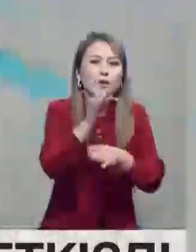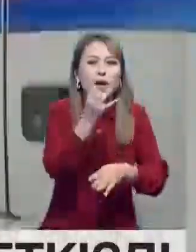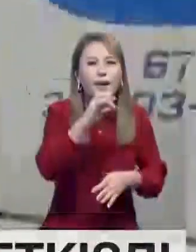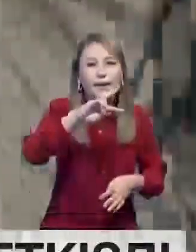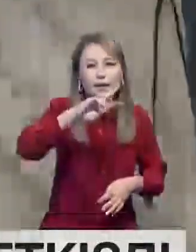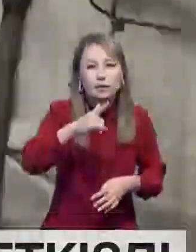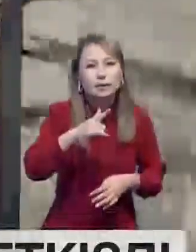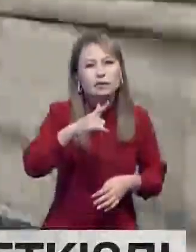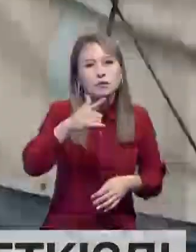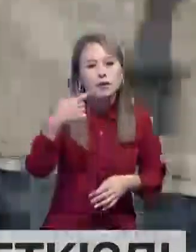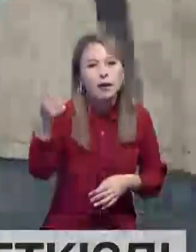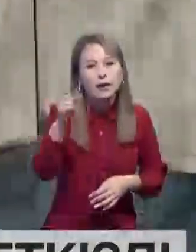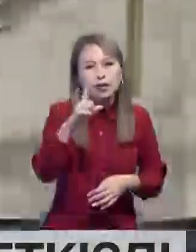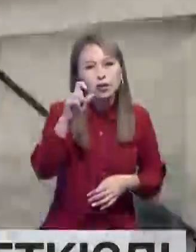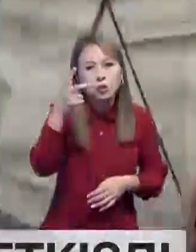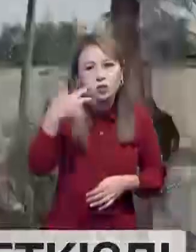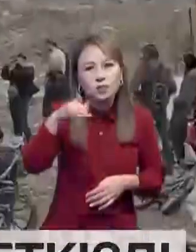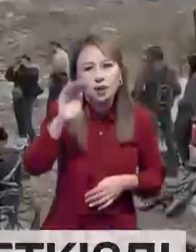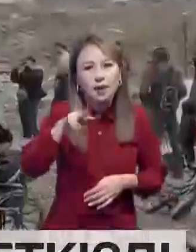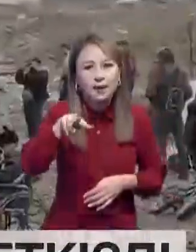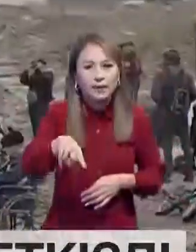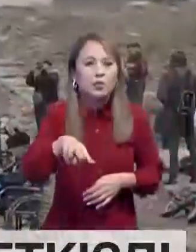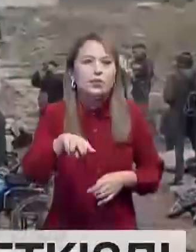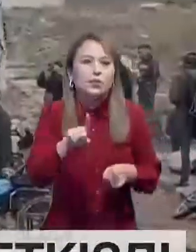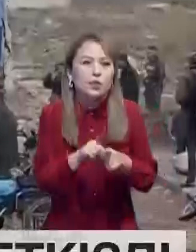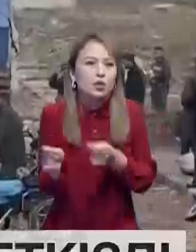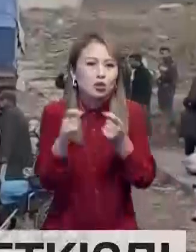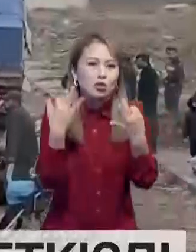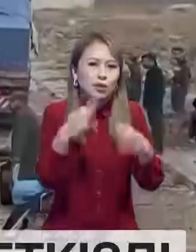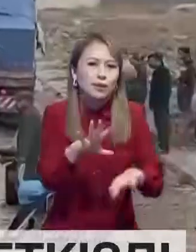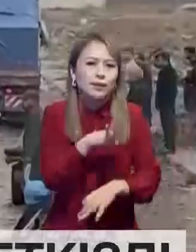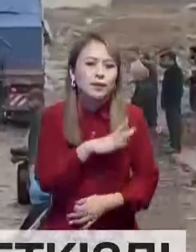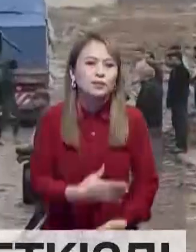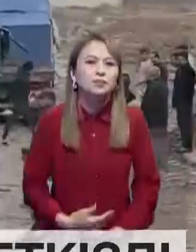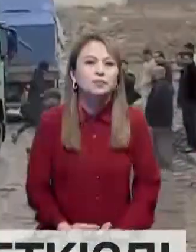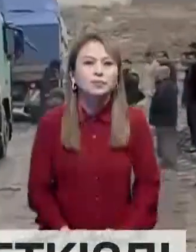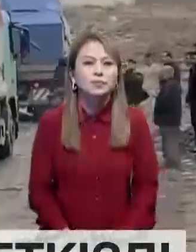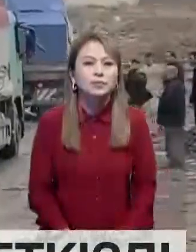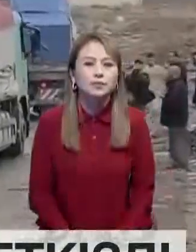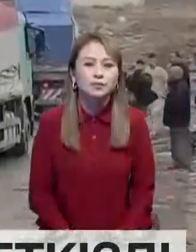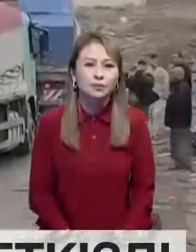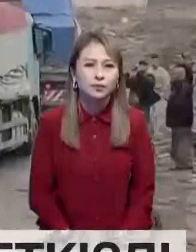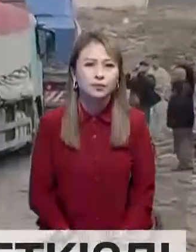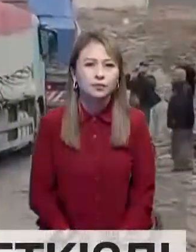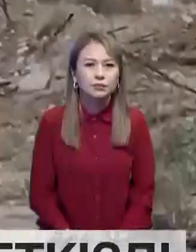қоса Израиль билігі Газаға күніне 130 мың литр отын кіргізуге рұқсат еткен.